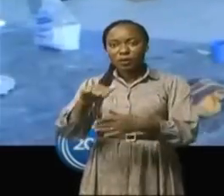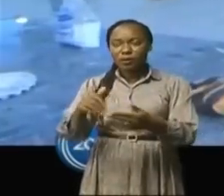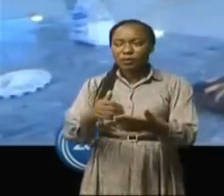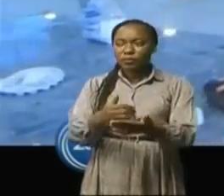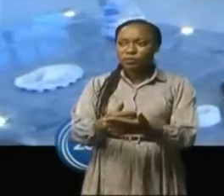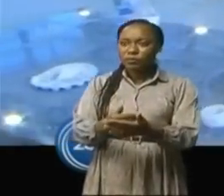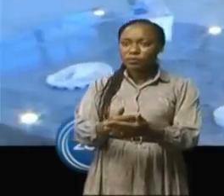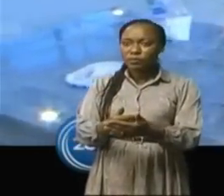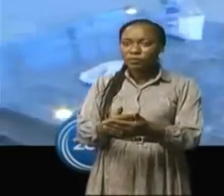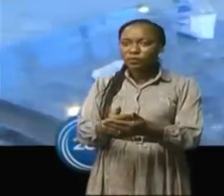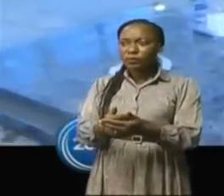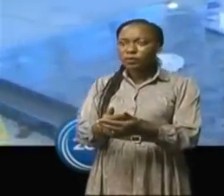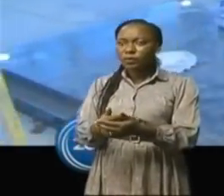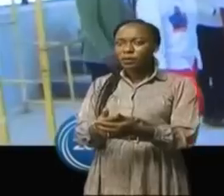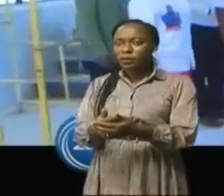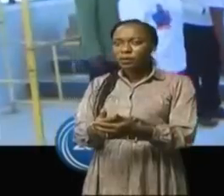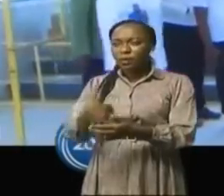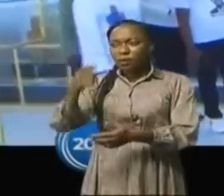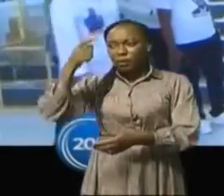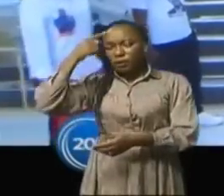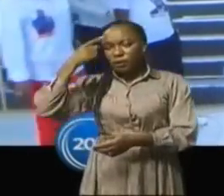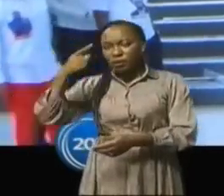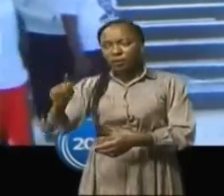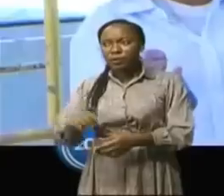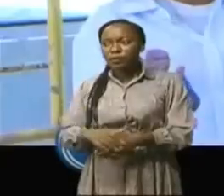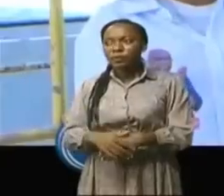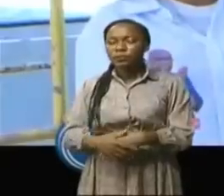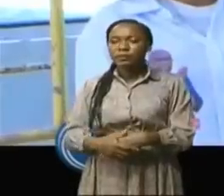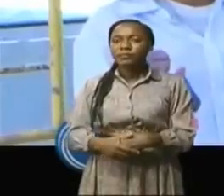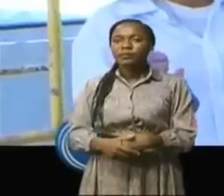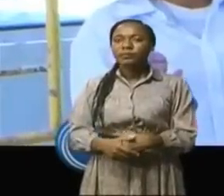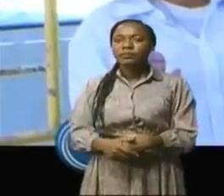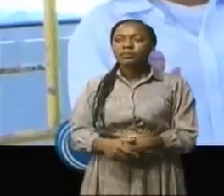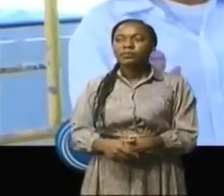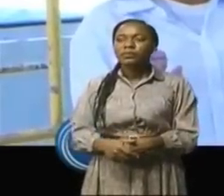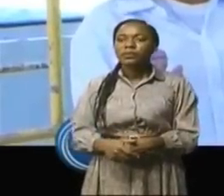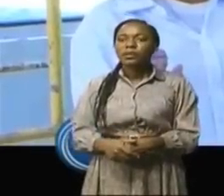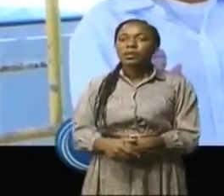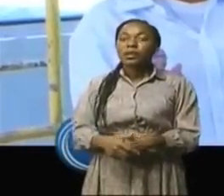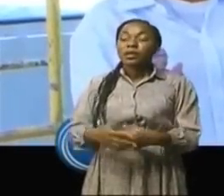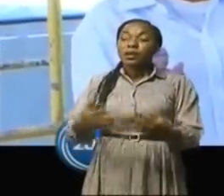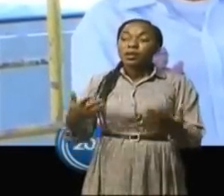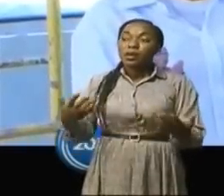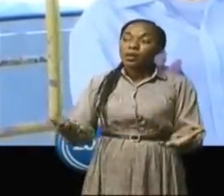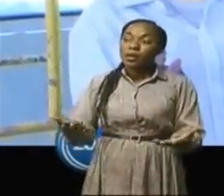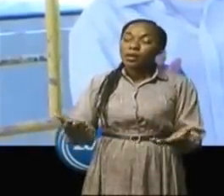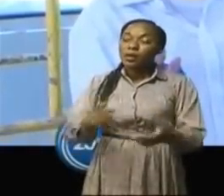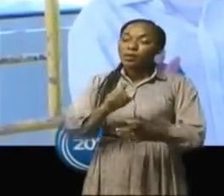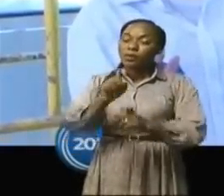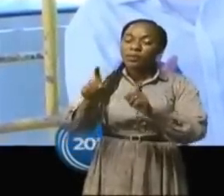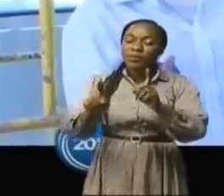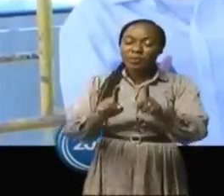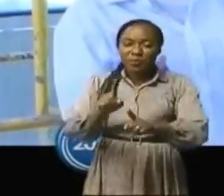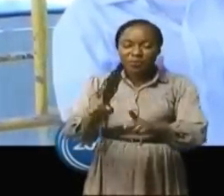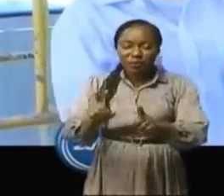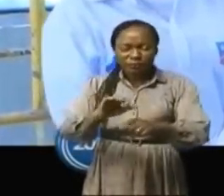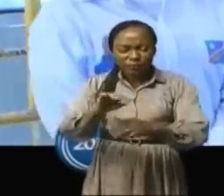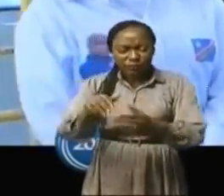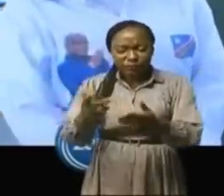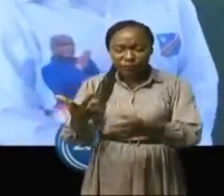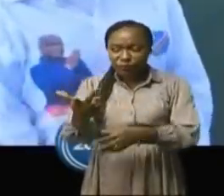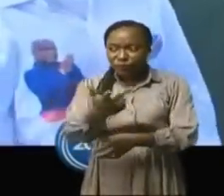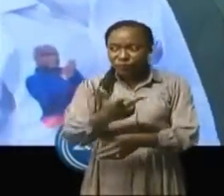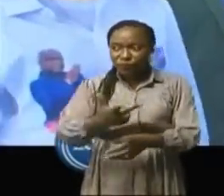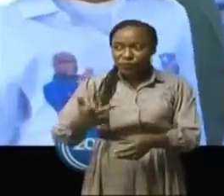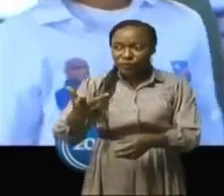est fin prêt. Et le constat a été fait par Chris Balanganaï, José Kapinga et Jean-Jacques Elakano, tous trois conseillers